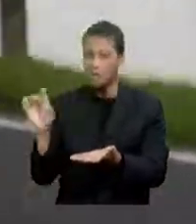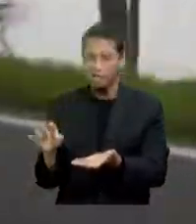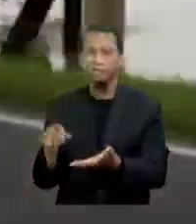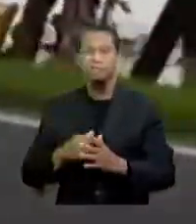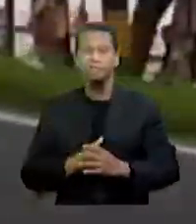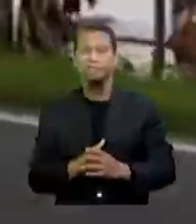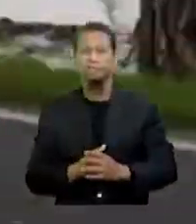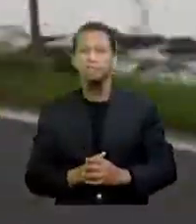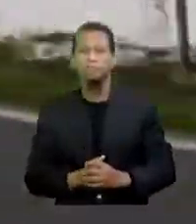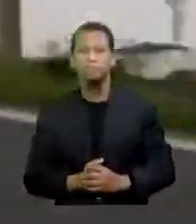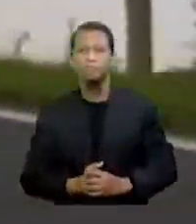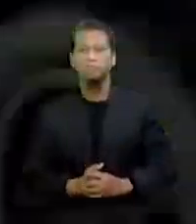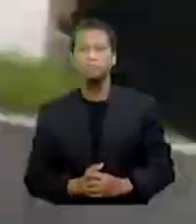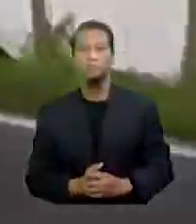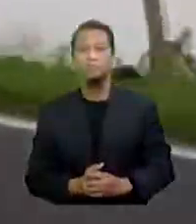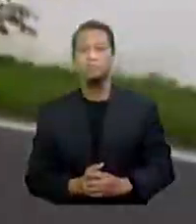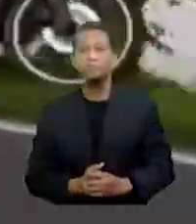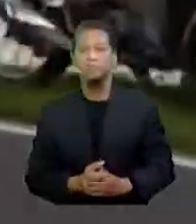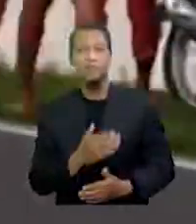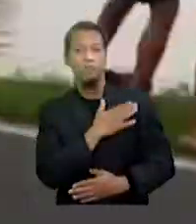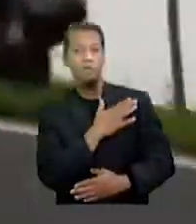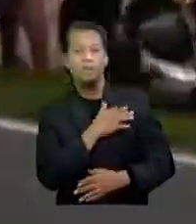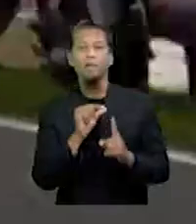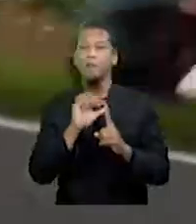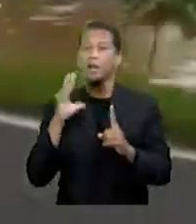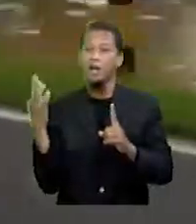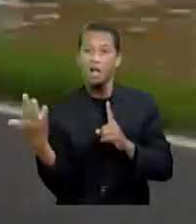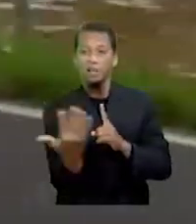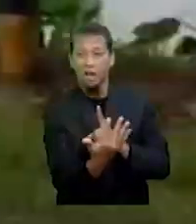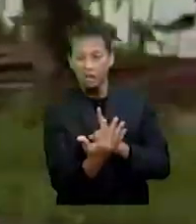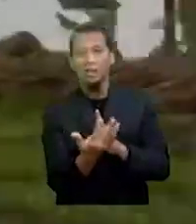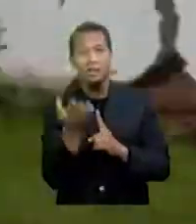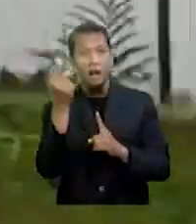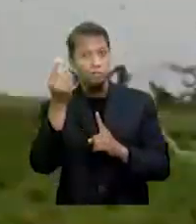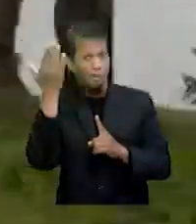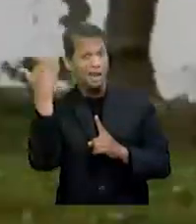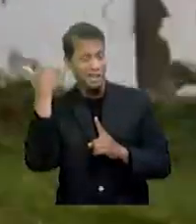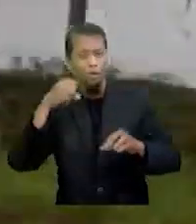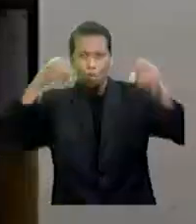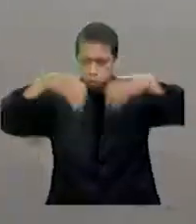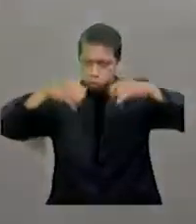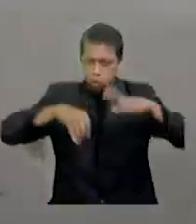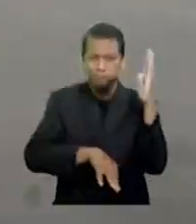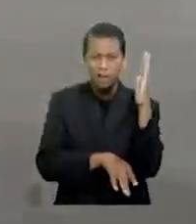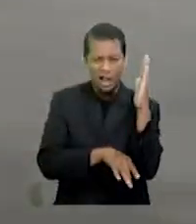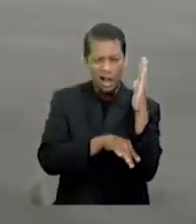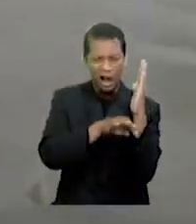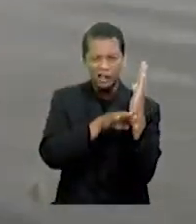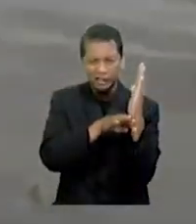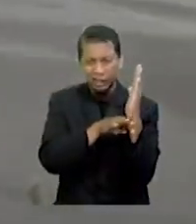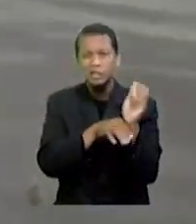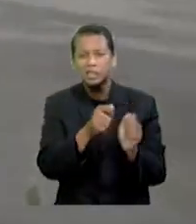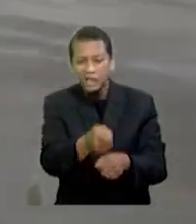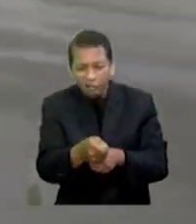Hujan deras yang mengguyur wilayah Kabupaten Pangandaran, Jawa Barat dan sekitarnya sejak Rabu lalu mengakibatkan banjir. Ratusan hektar sawah dan permukiman warga terendam banjir